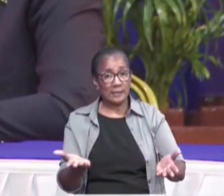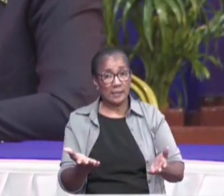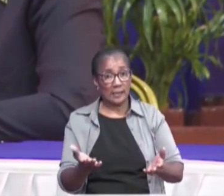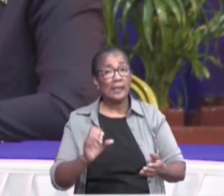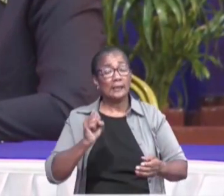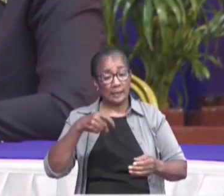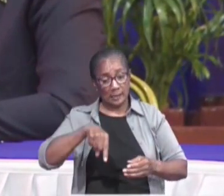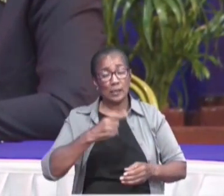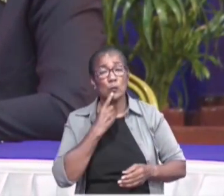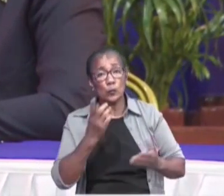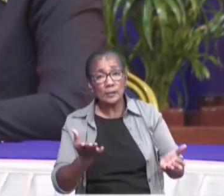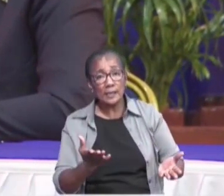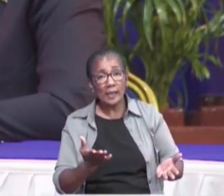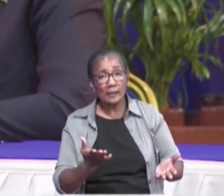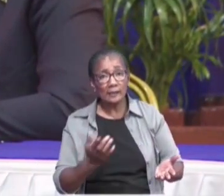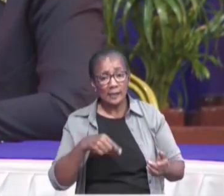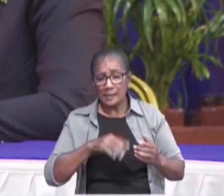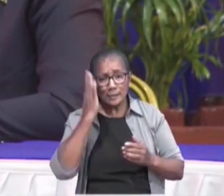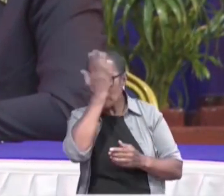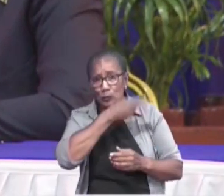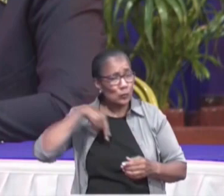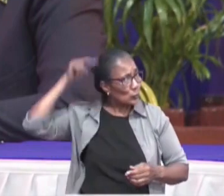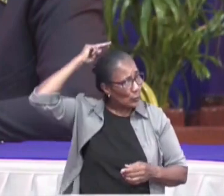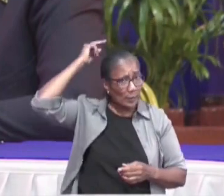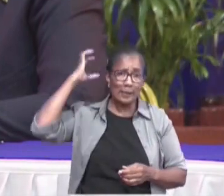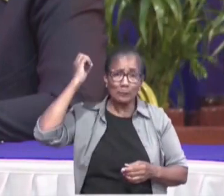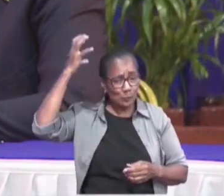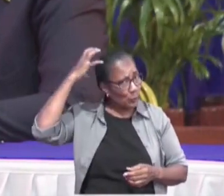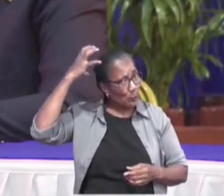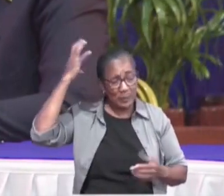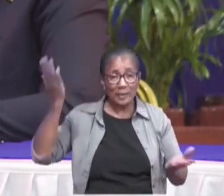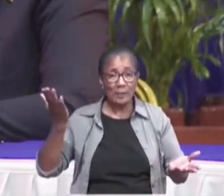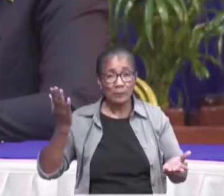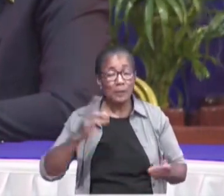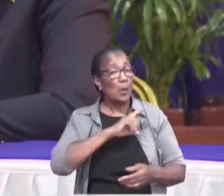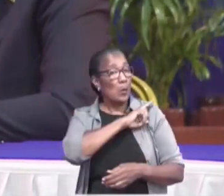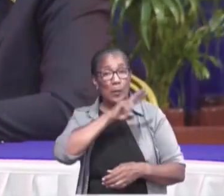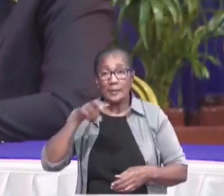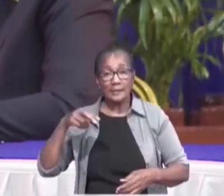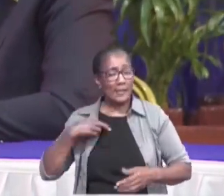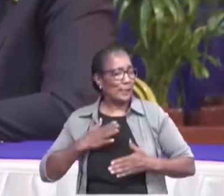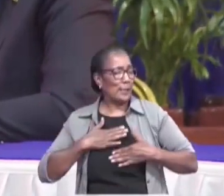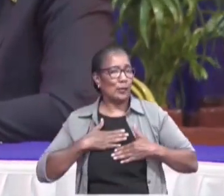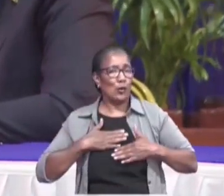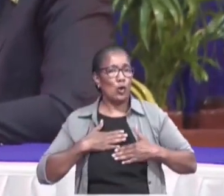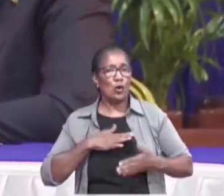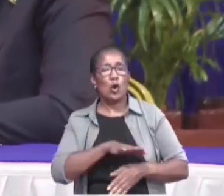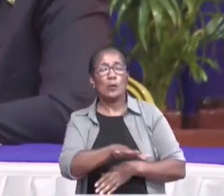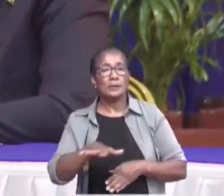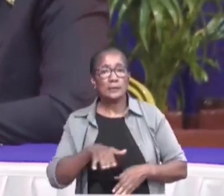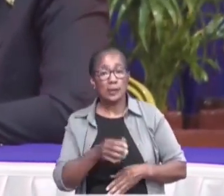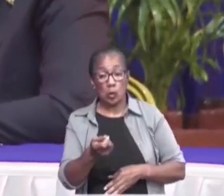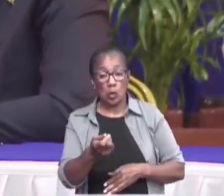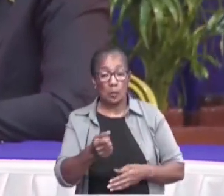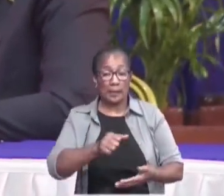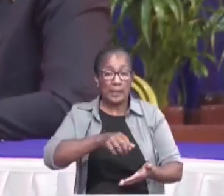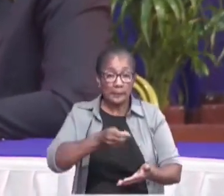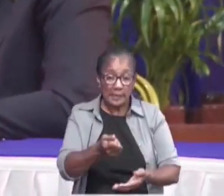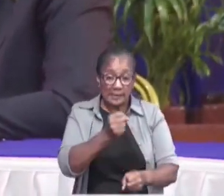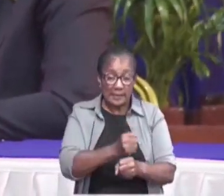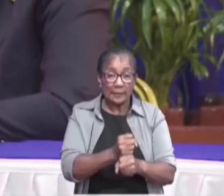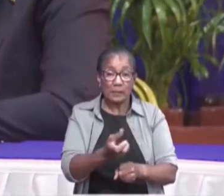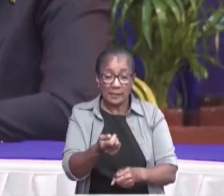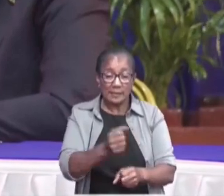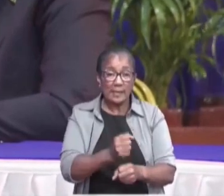kan ik u nu zeggen. Het is geen Surinaams probleem. We zijn niet in de gelukkige omstandigheid een geldpers te hebben dat we maar persen en er komt